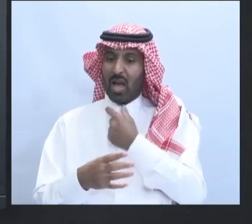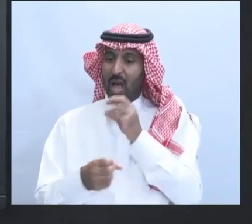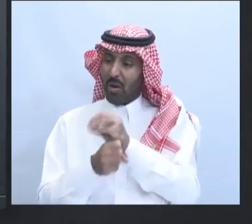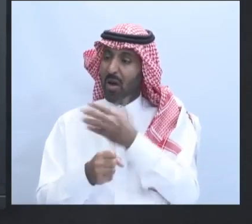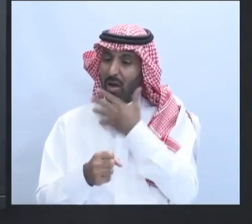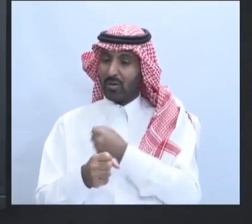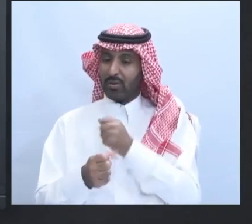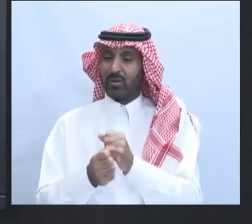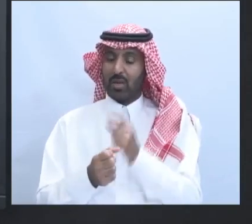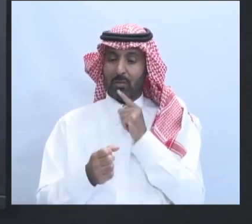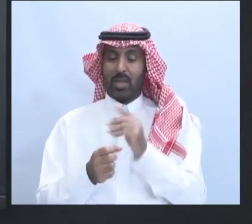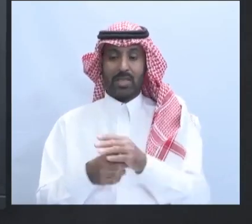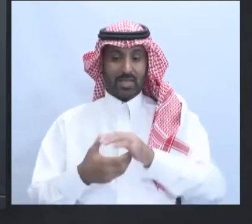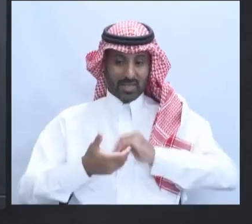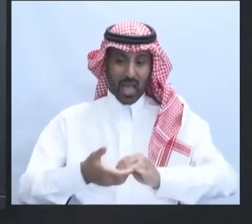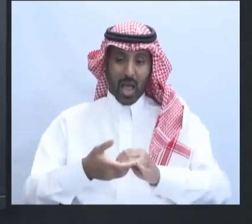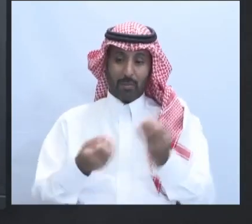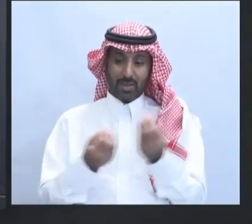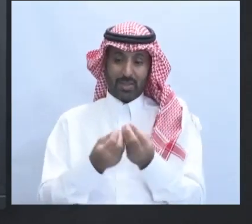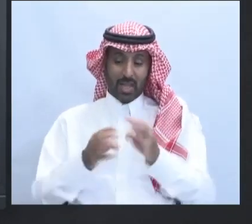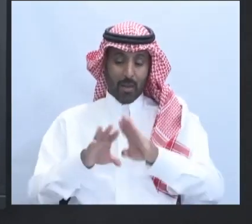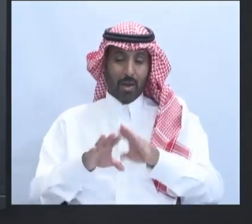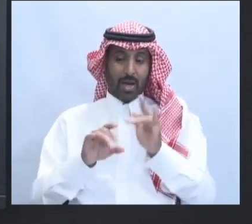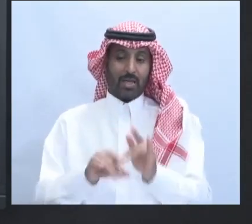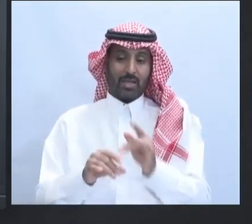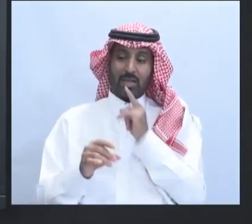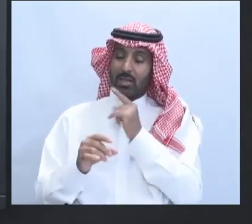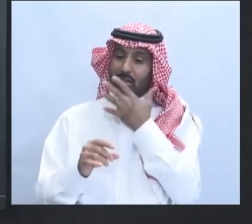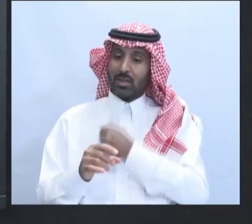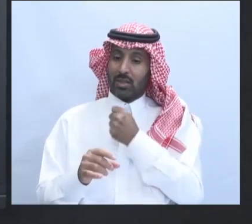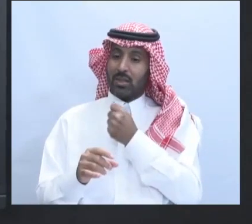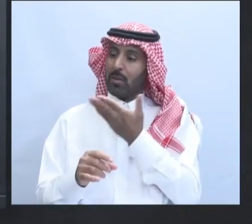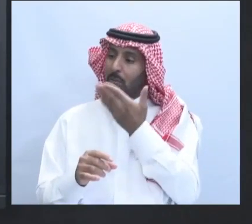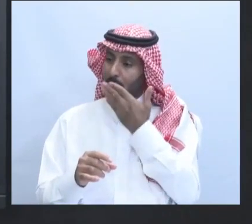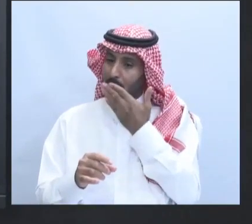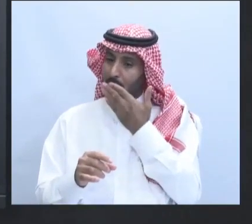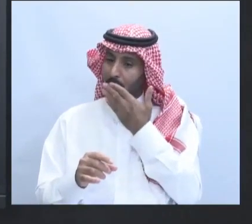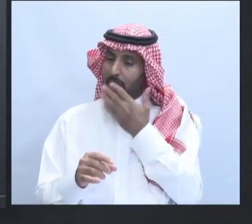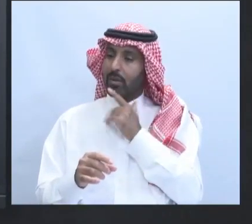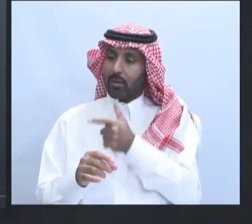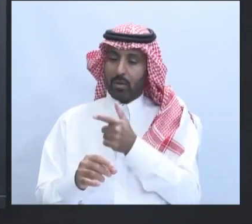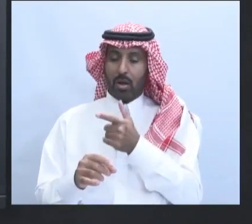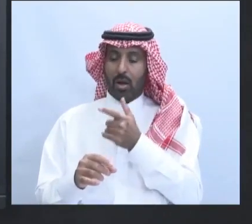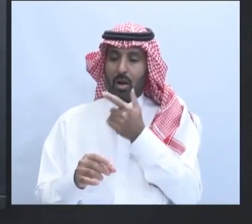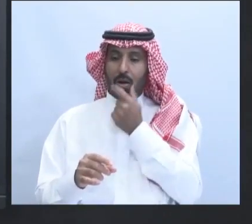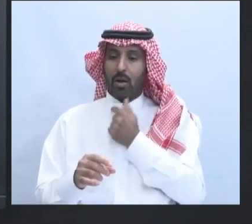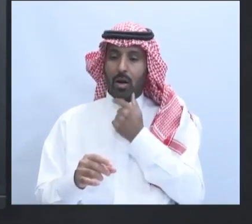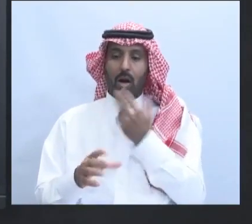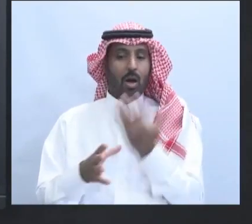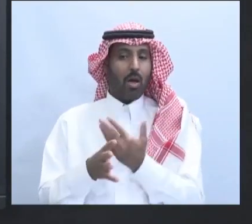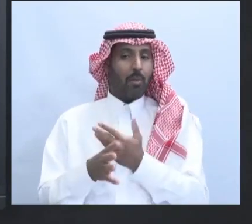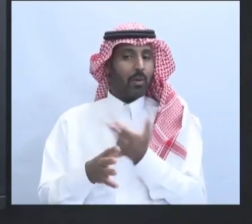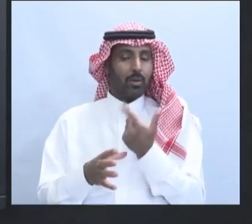الصحابه وهم ملازم لرسول الله صلى الله عليه وسلم لم يروا ولا حديث لم يروا عن رسول الله